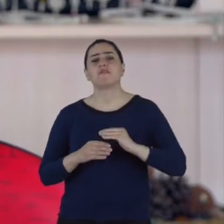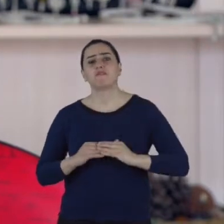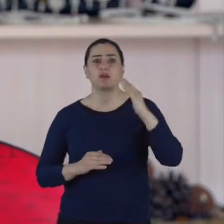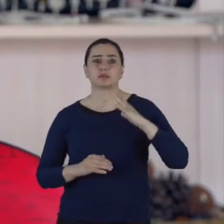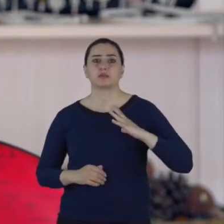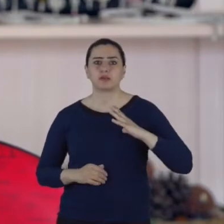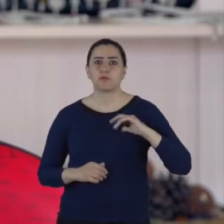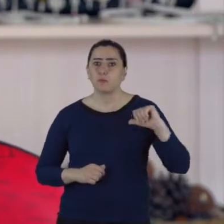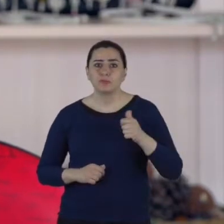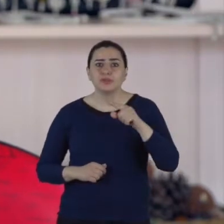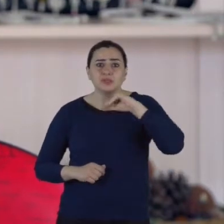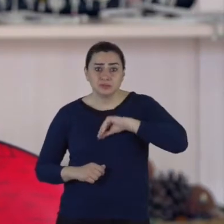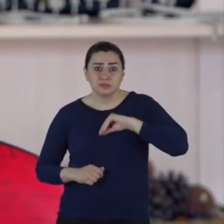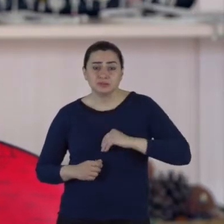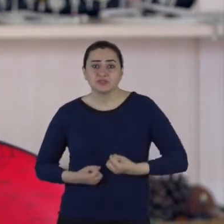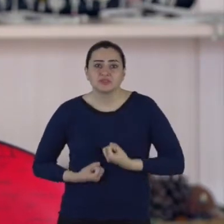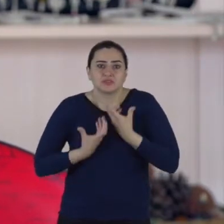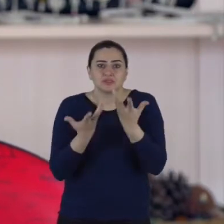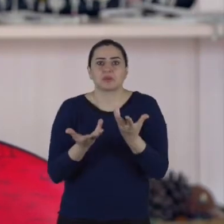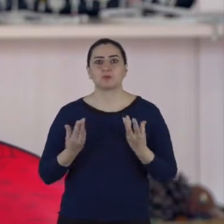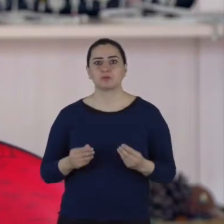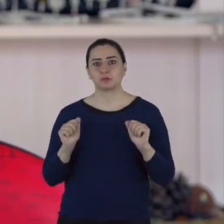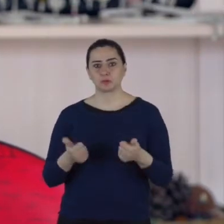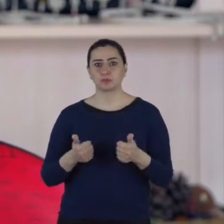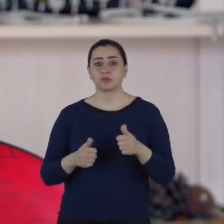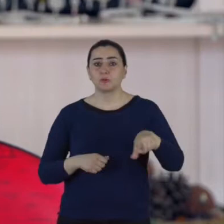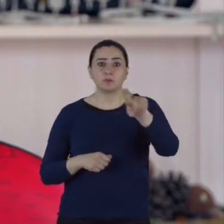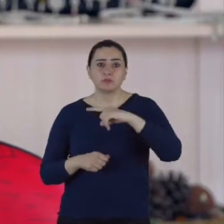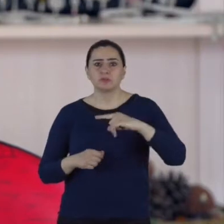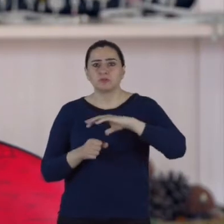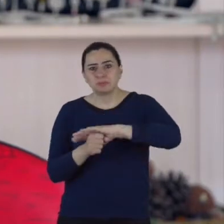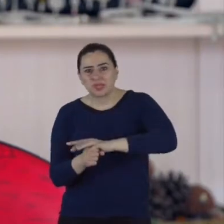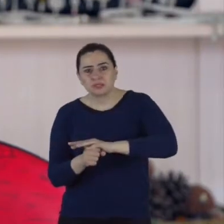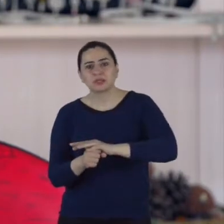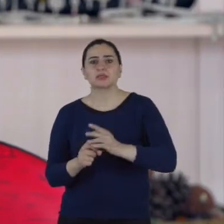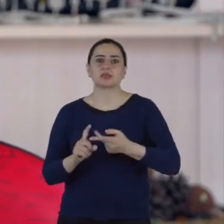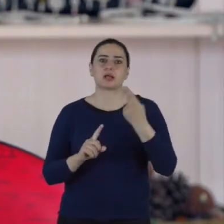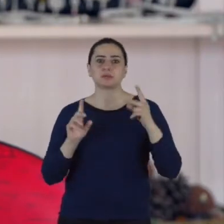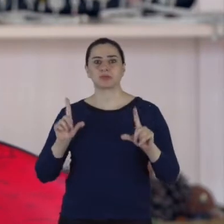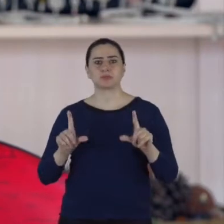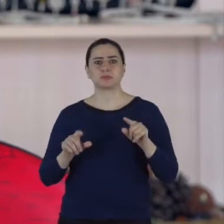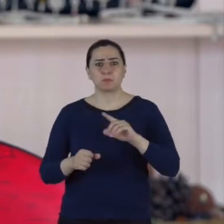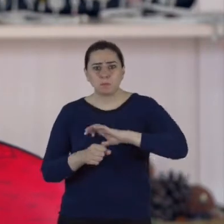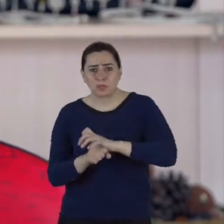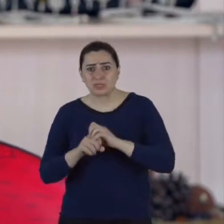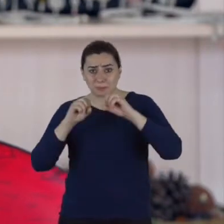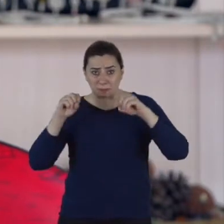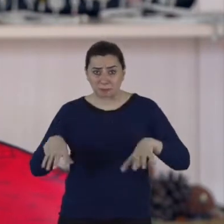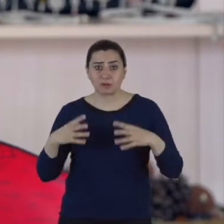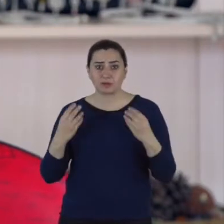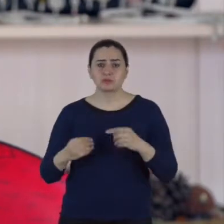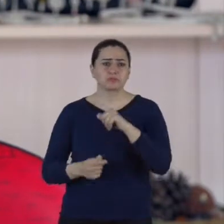fazlalar. Önemli olan o içlerindekini dışarı çıkartmaları, o baskıdan kurtulmaları. Yani o